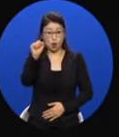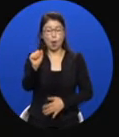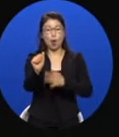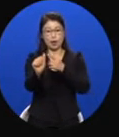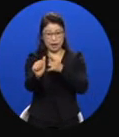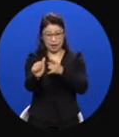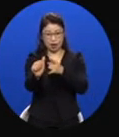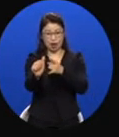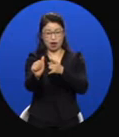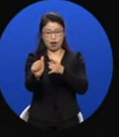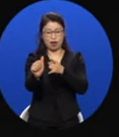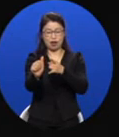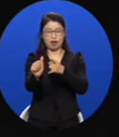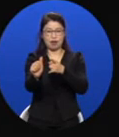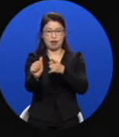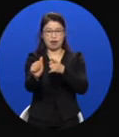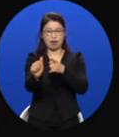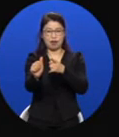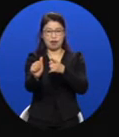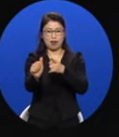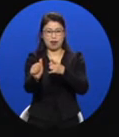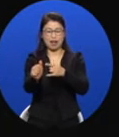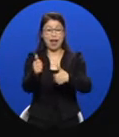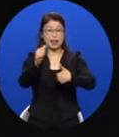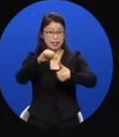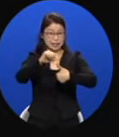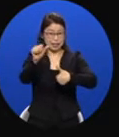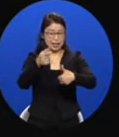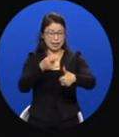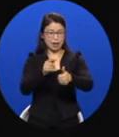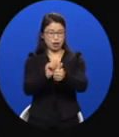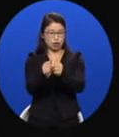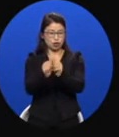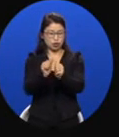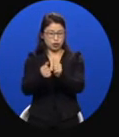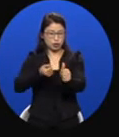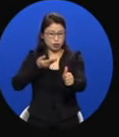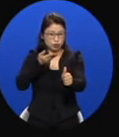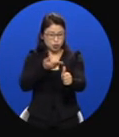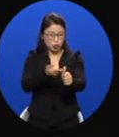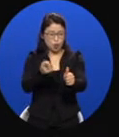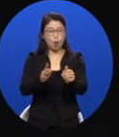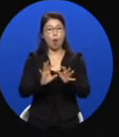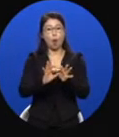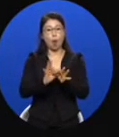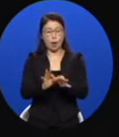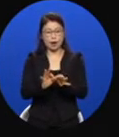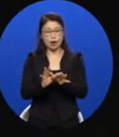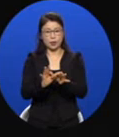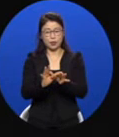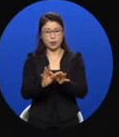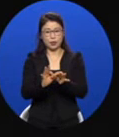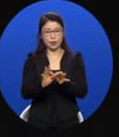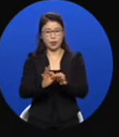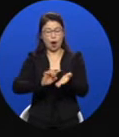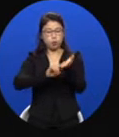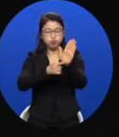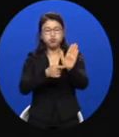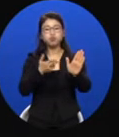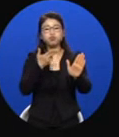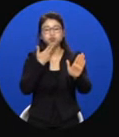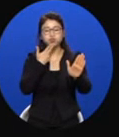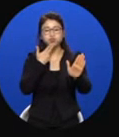이제 그 이제 장남에게 주식을 했고 그걸 이제 공표하지